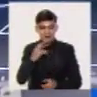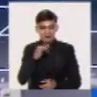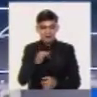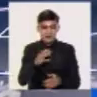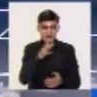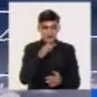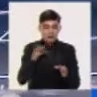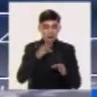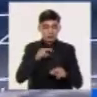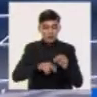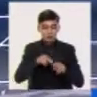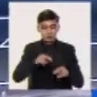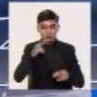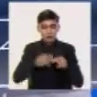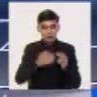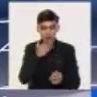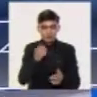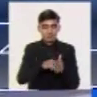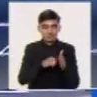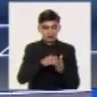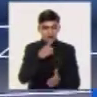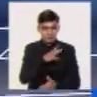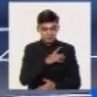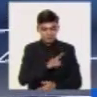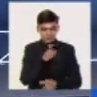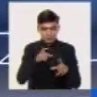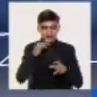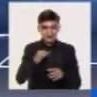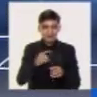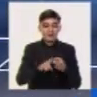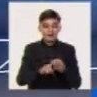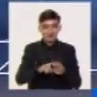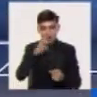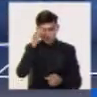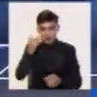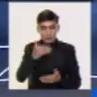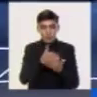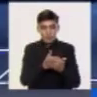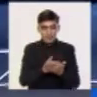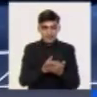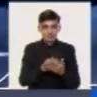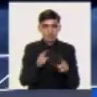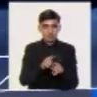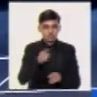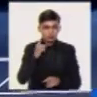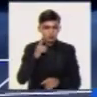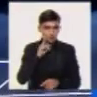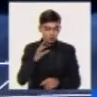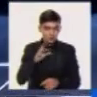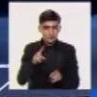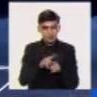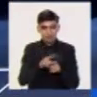дер кезінде салып біте алмаған себеп болып отыр, дейді мамандар. Оған қоса мемлекеттік баспана бағдарламаларының тиімсіз